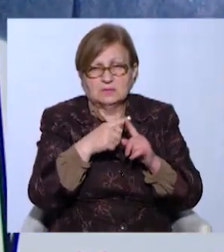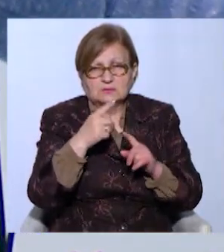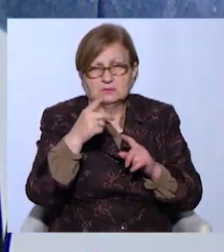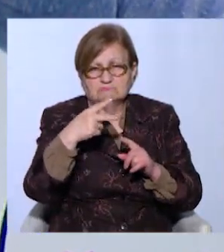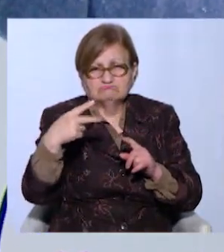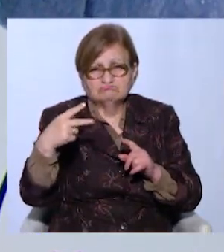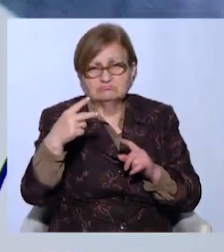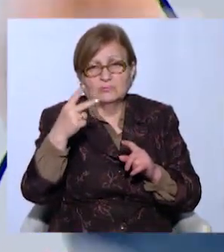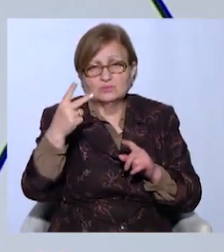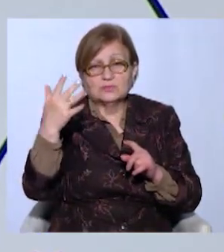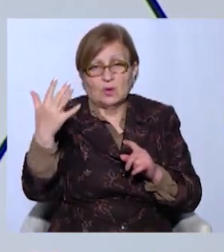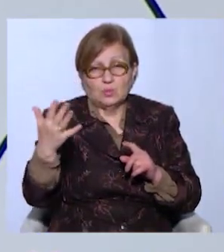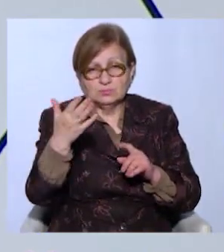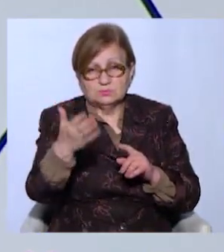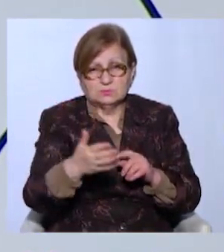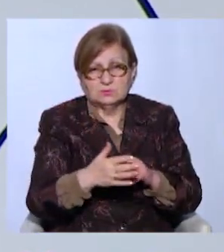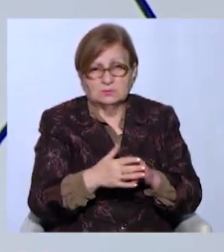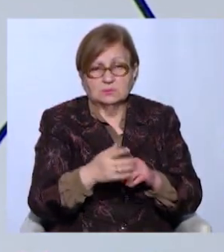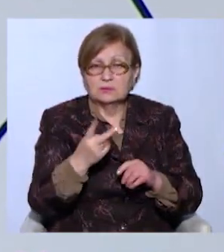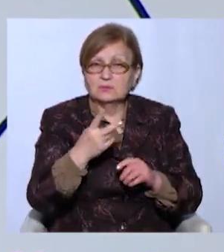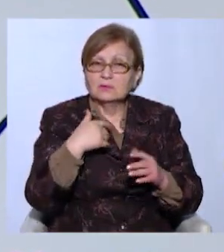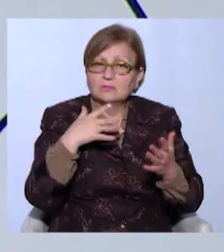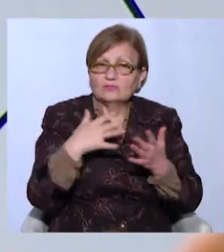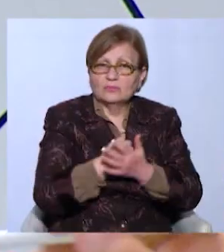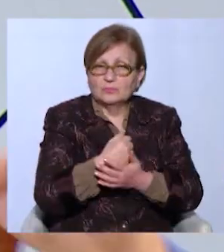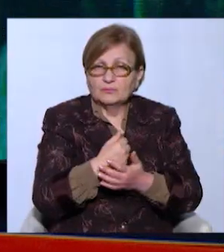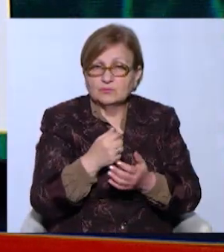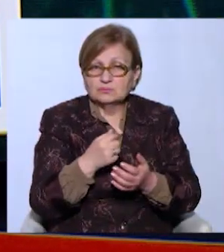ჰიპოტენუზის კვადრატს 25 და უნდა ამოხსნათ ეს